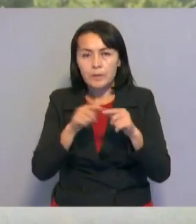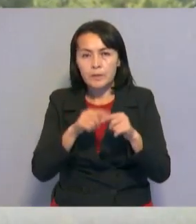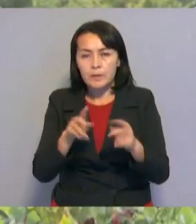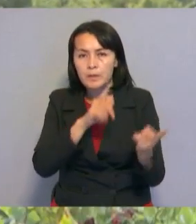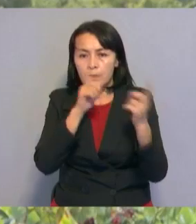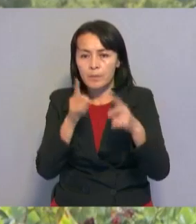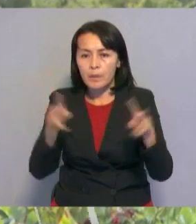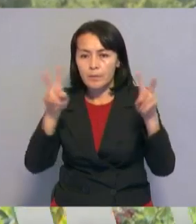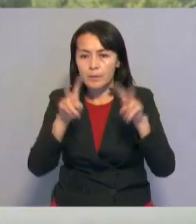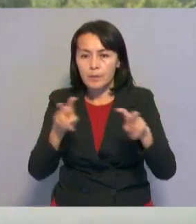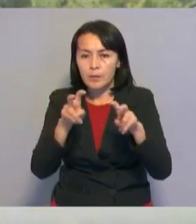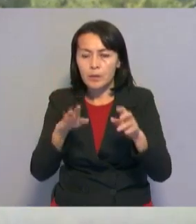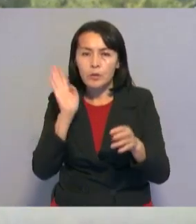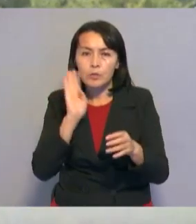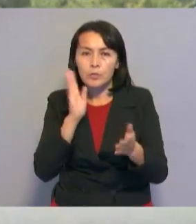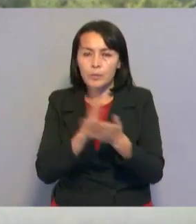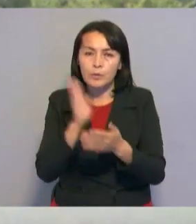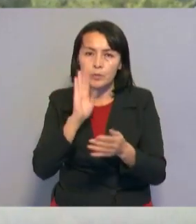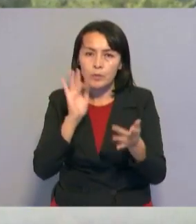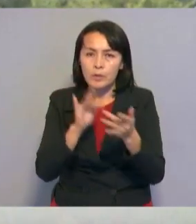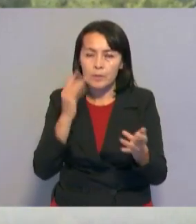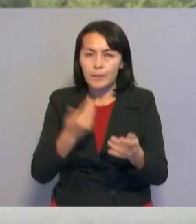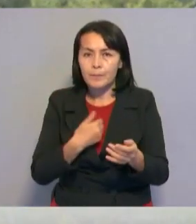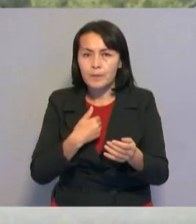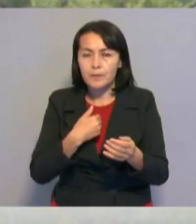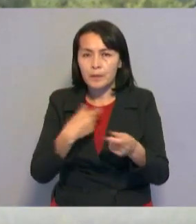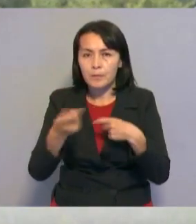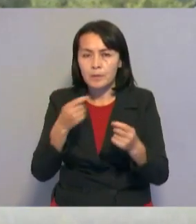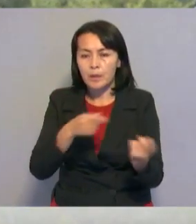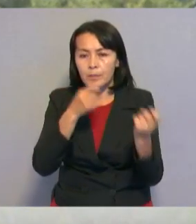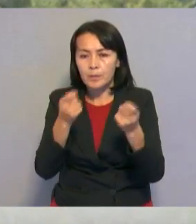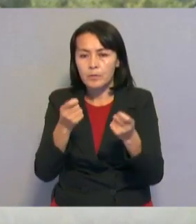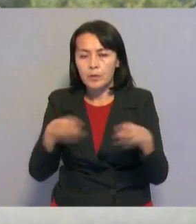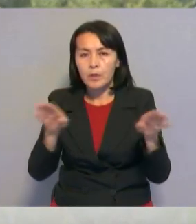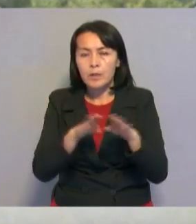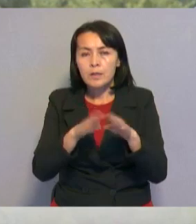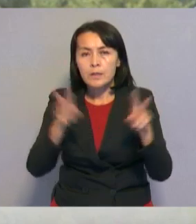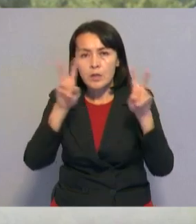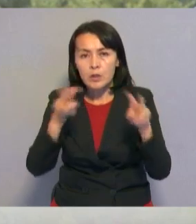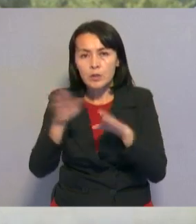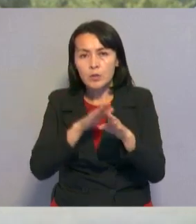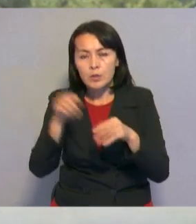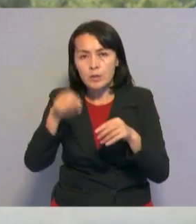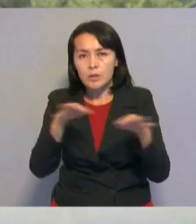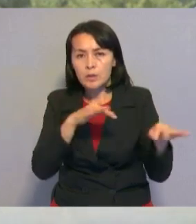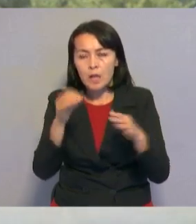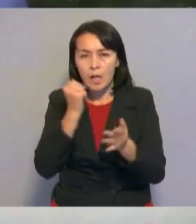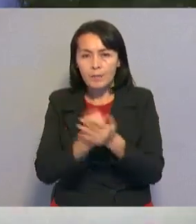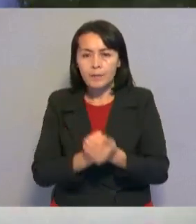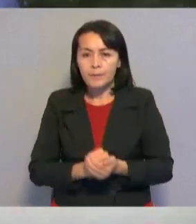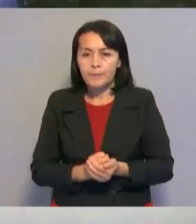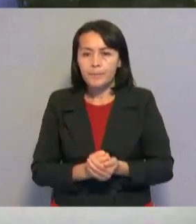жаңағы ауадағы сынама алады. Суда болатын болса, судан сынама алып бізге инспекцияға беріп отырады. Соның негізінде инспекция тиісті шараларды қабылдап